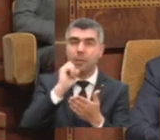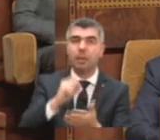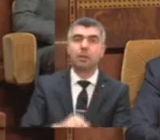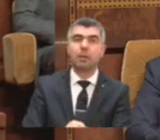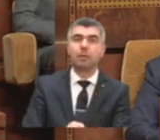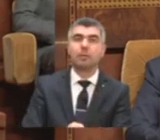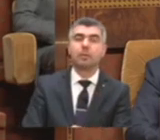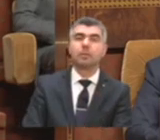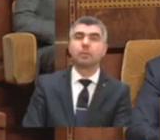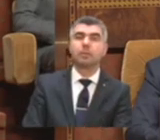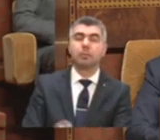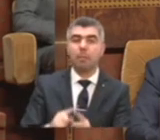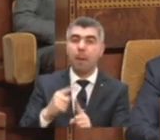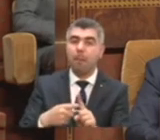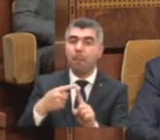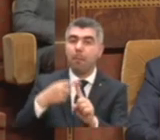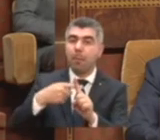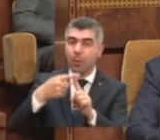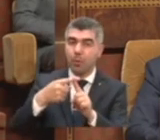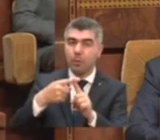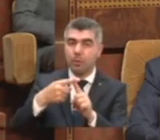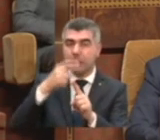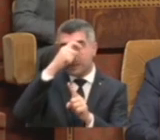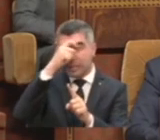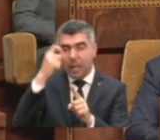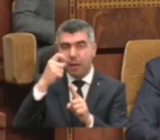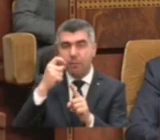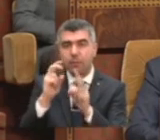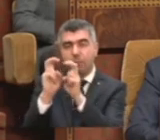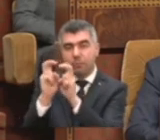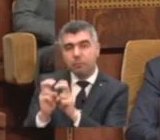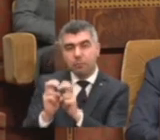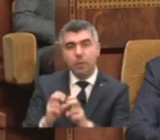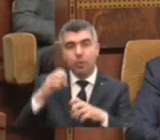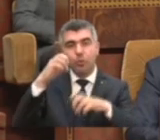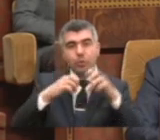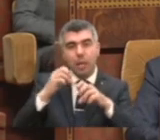بالنسبة لارتفاع درجة الحرارة وقلة التساقطات والظواهر الطبيعية المتكررة.